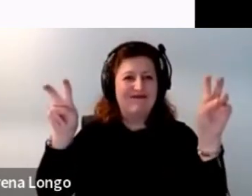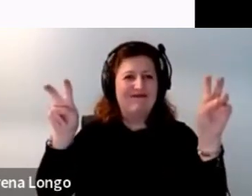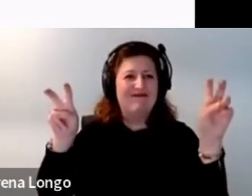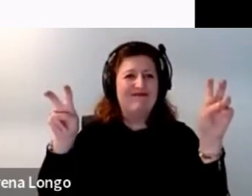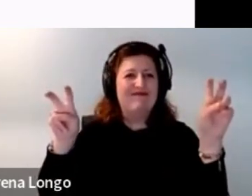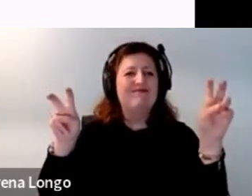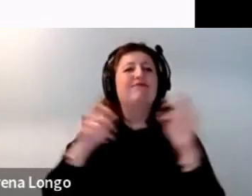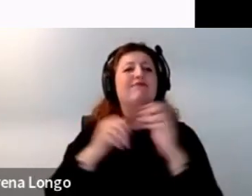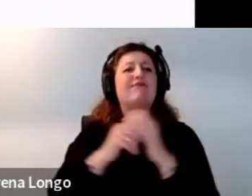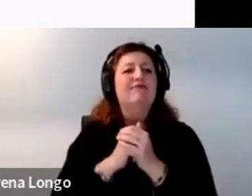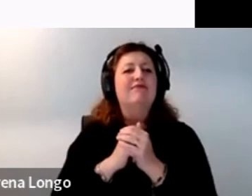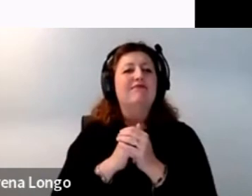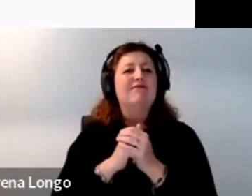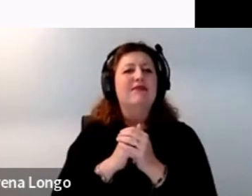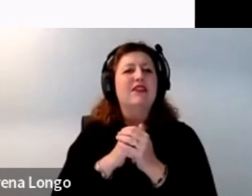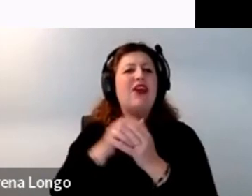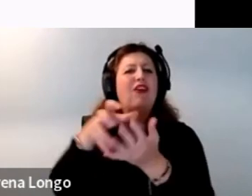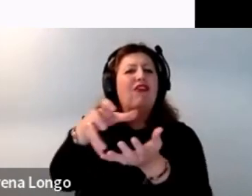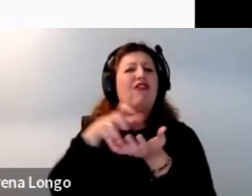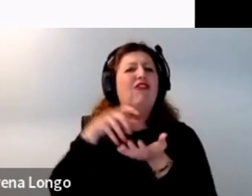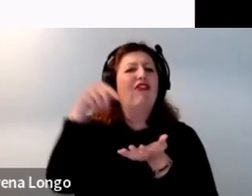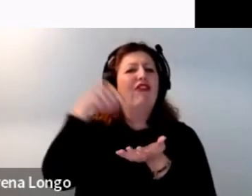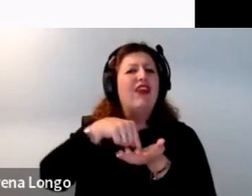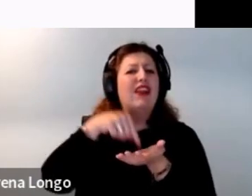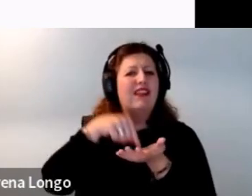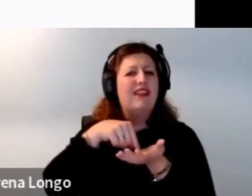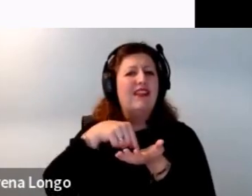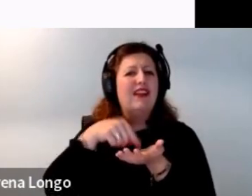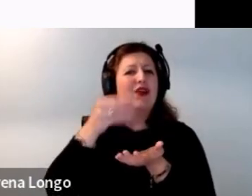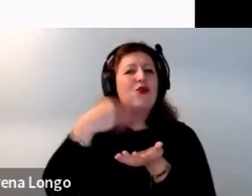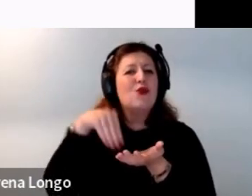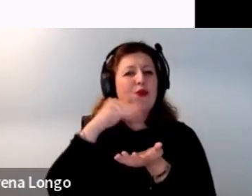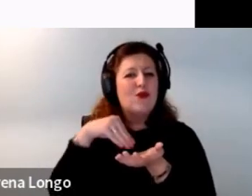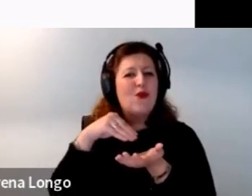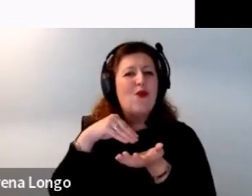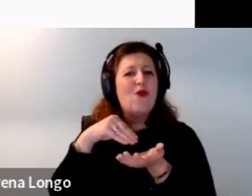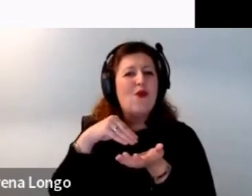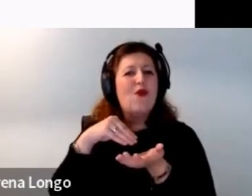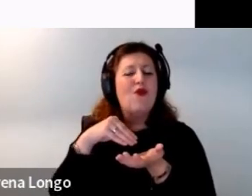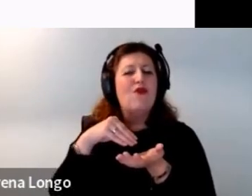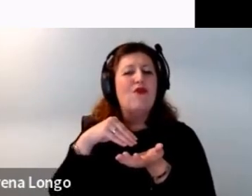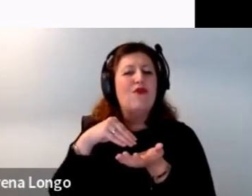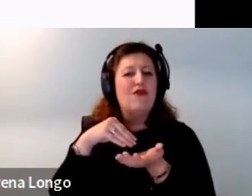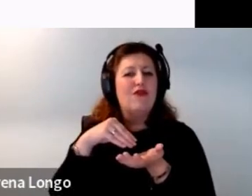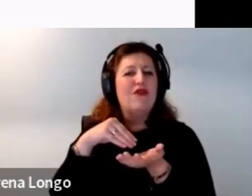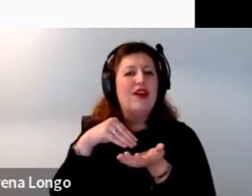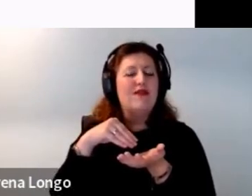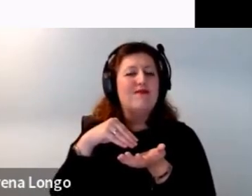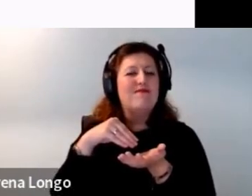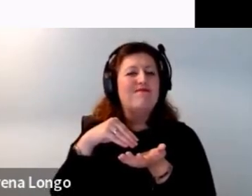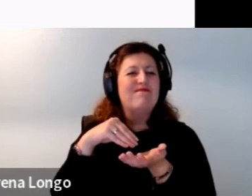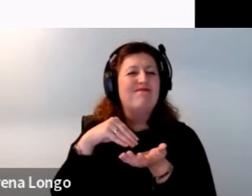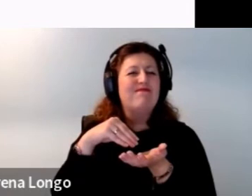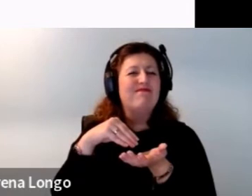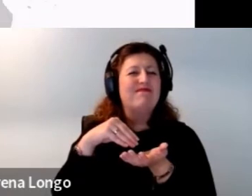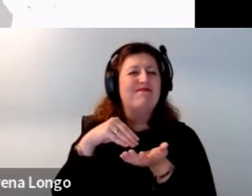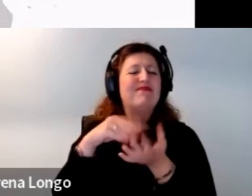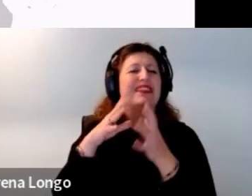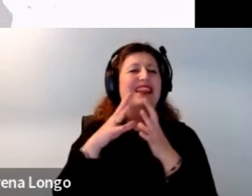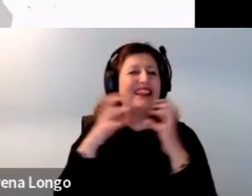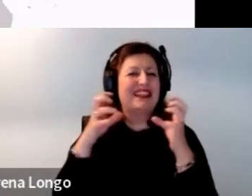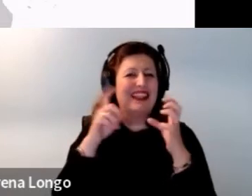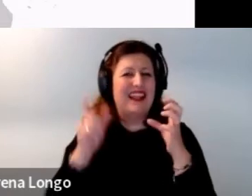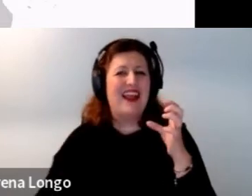slide, introduttiva, finanziato dall'Agenzia Italiana per la Cooperazione e lo Sviluppo.